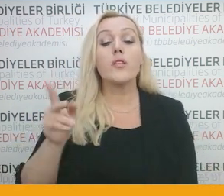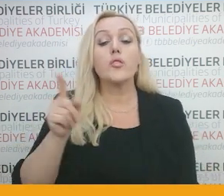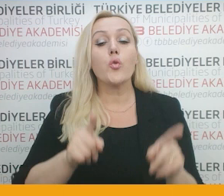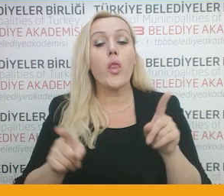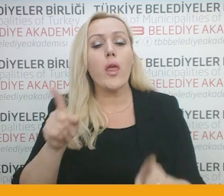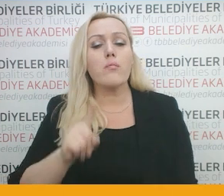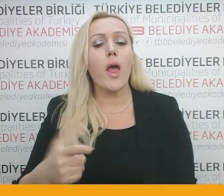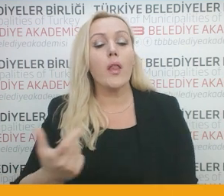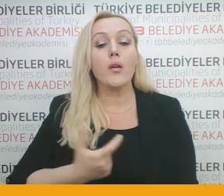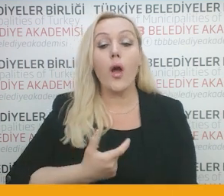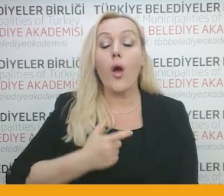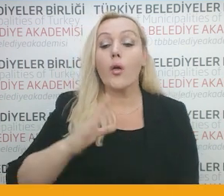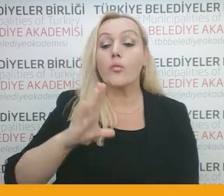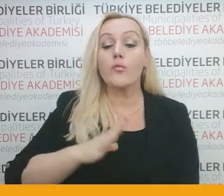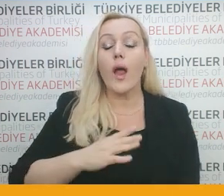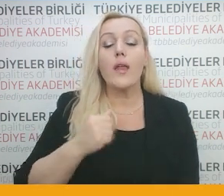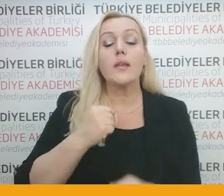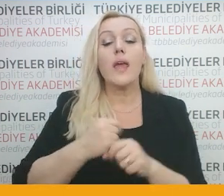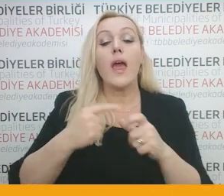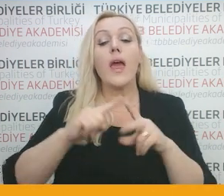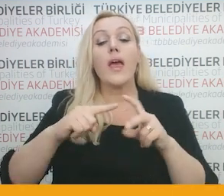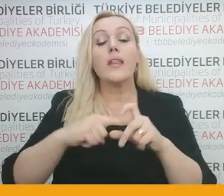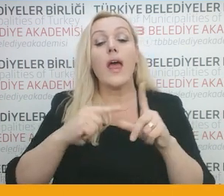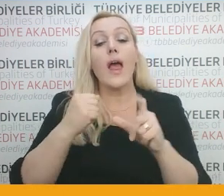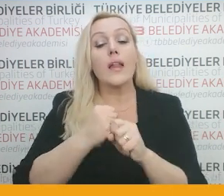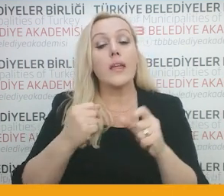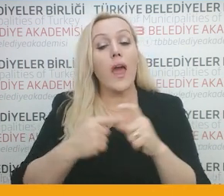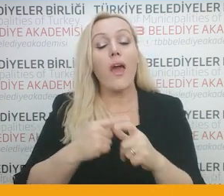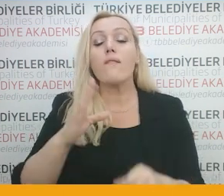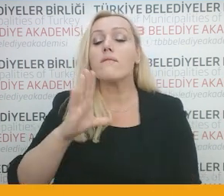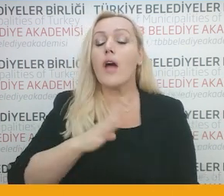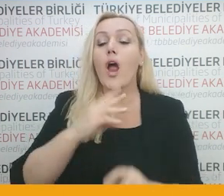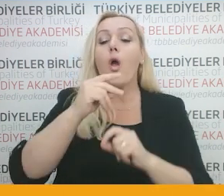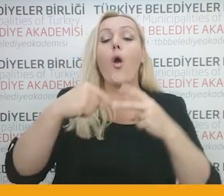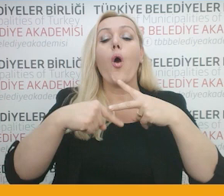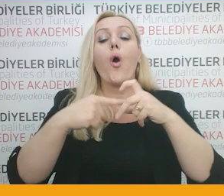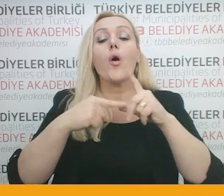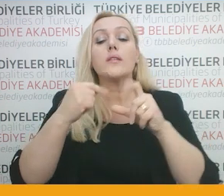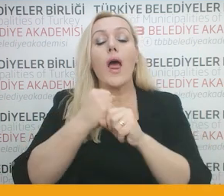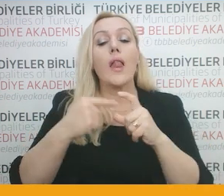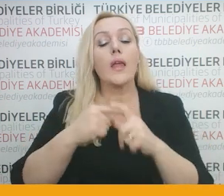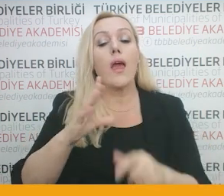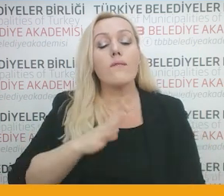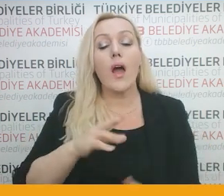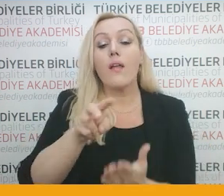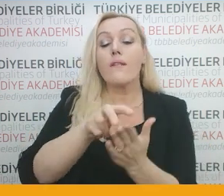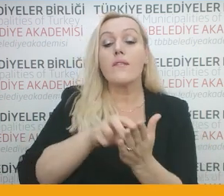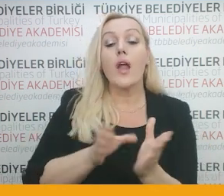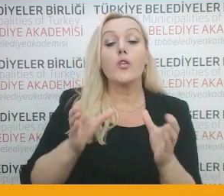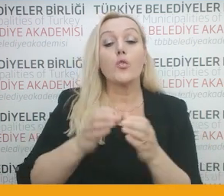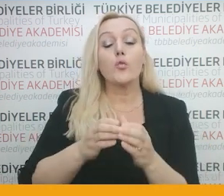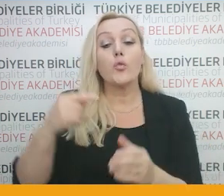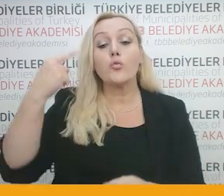yönetmelik, esaslar var. Genelgeler var, özelgeler var. Gelir dairesinin görüşleri var.